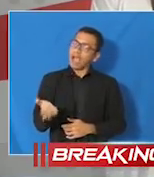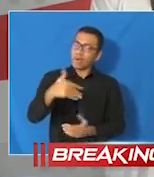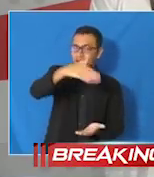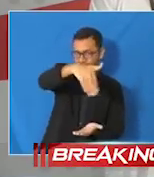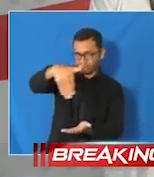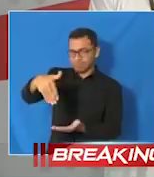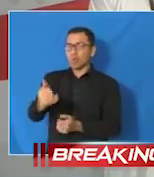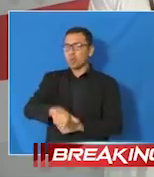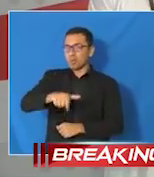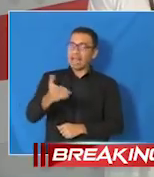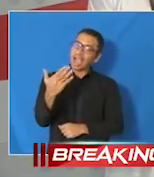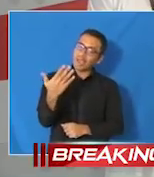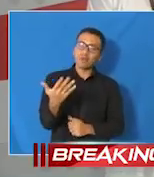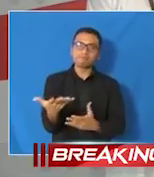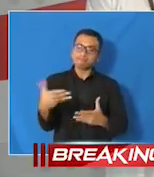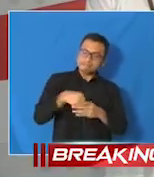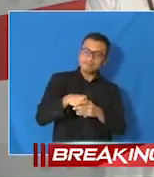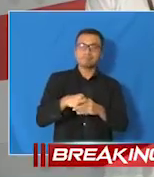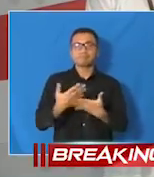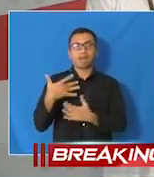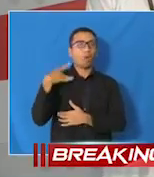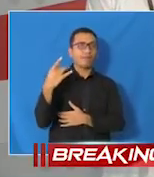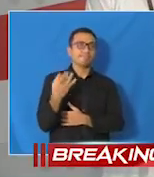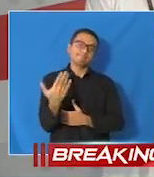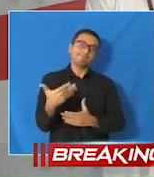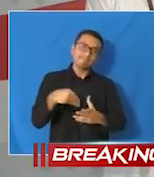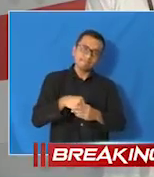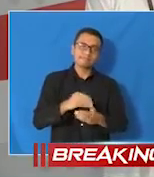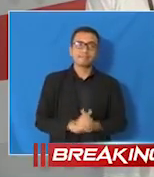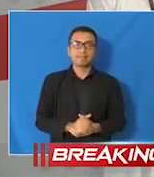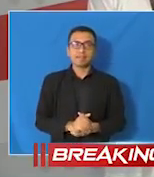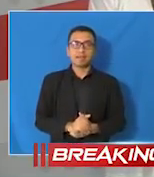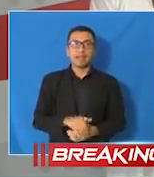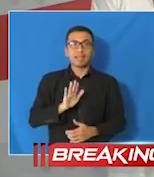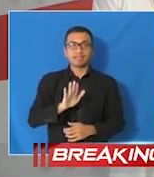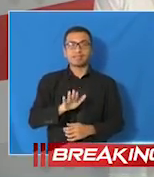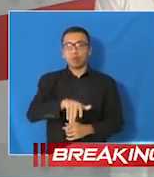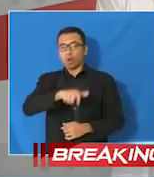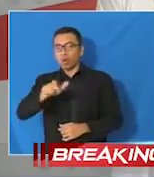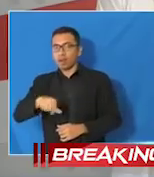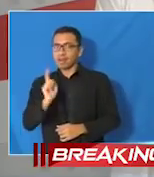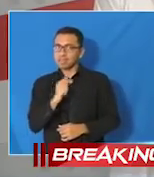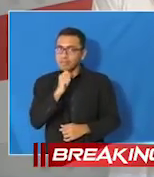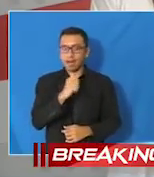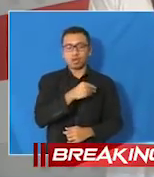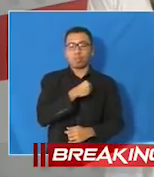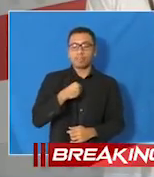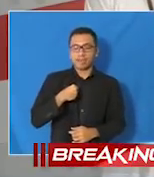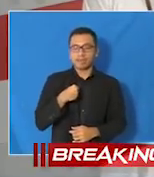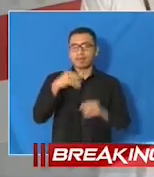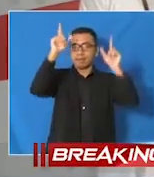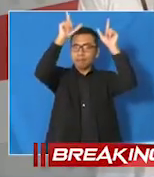bergabung menjadi relawan Di mana para dokter dan perawat serta administrasi